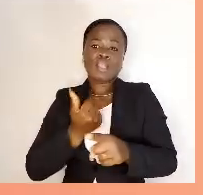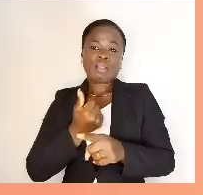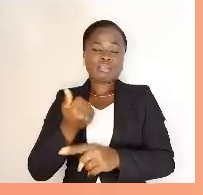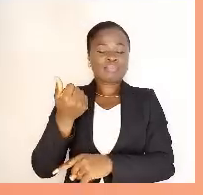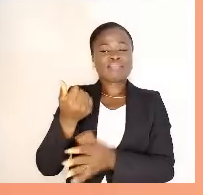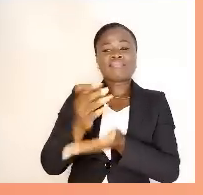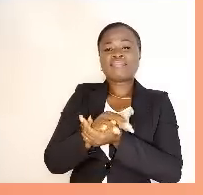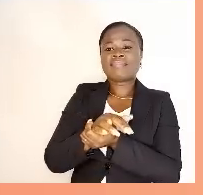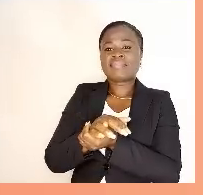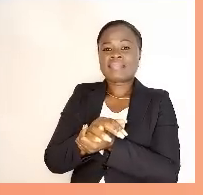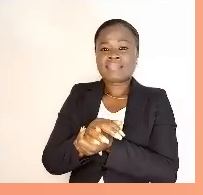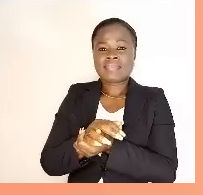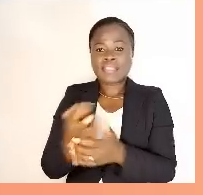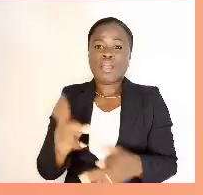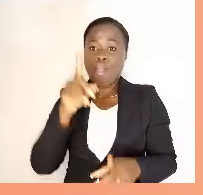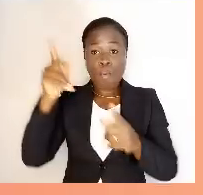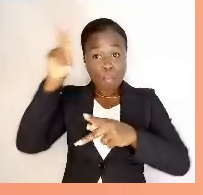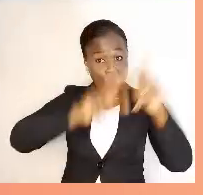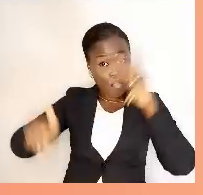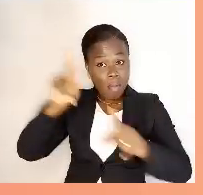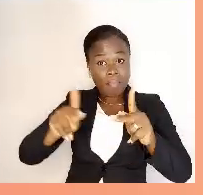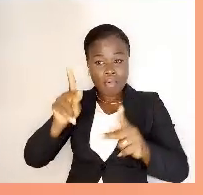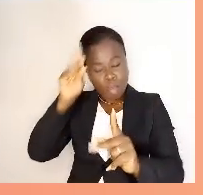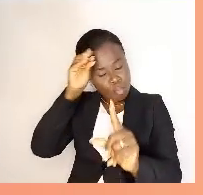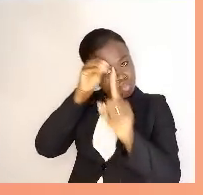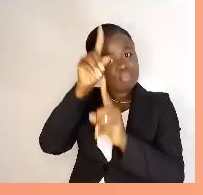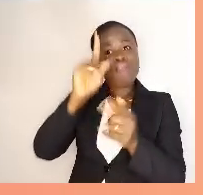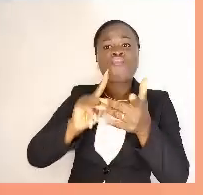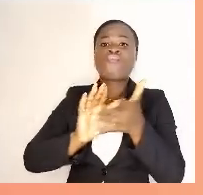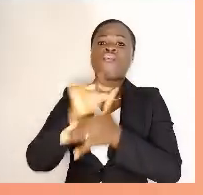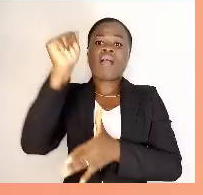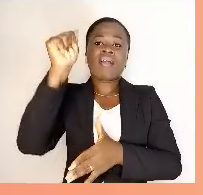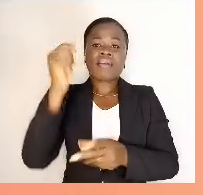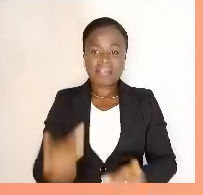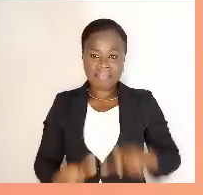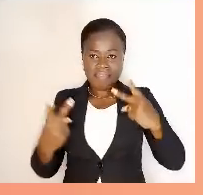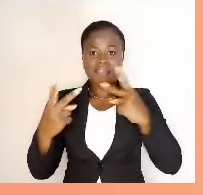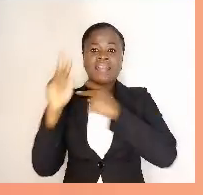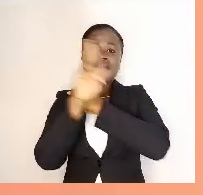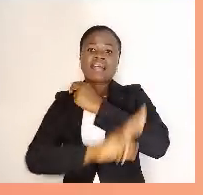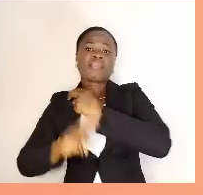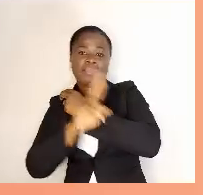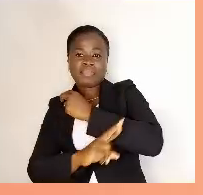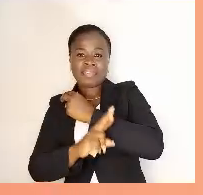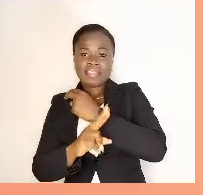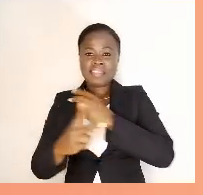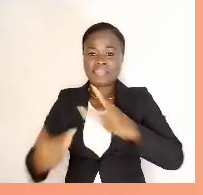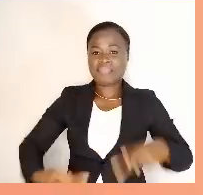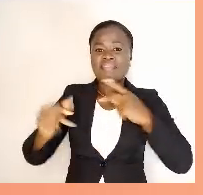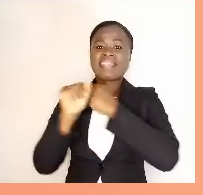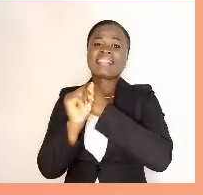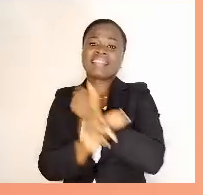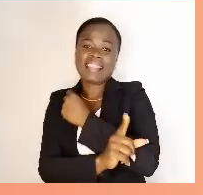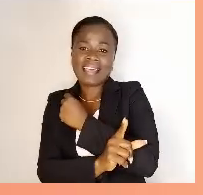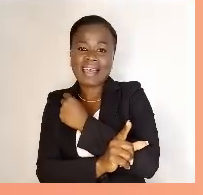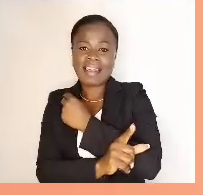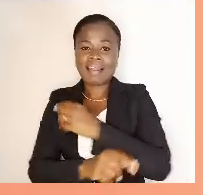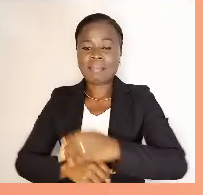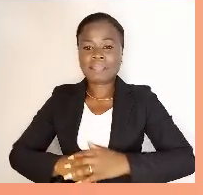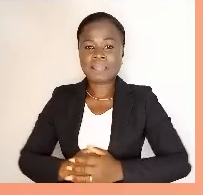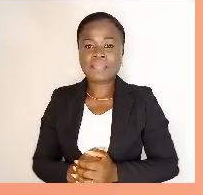devise nationale. Un peuple, un but, une foi. Vive la République